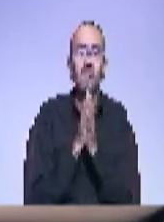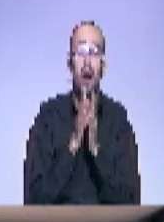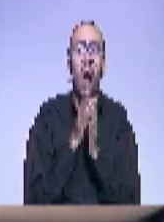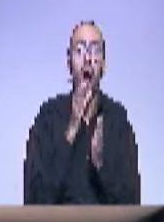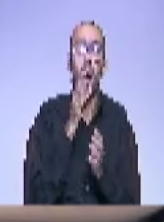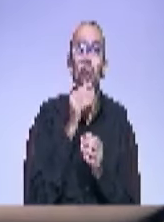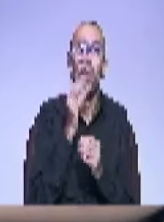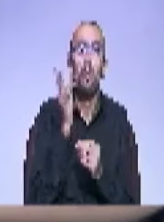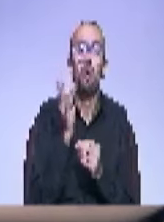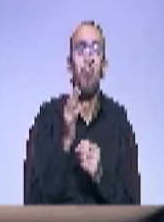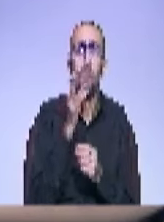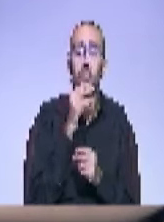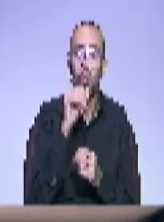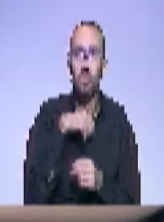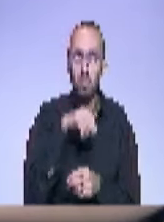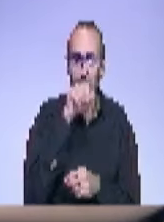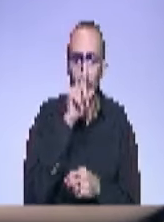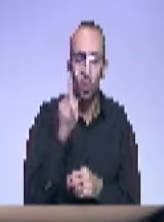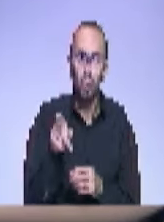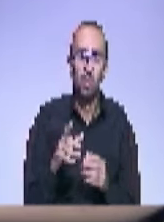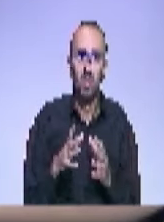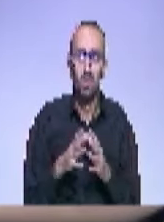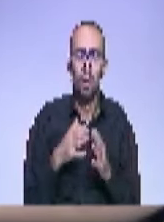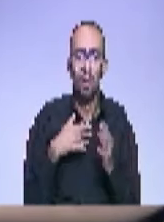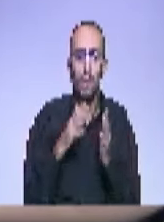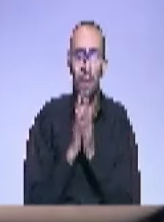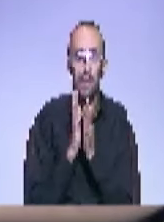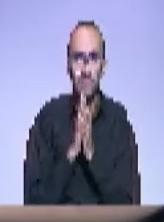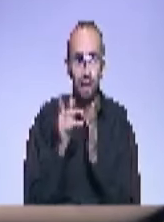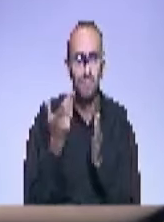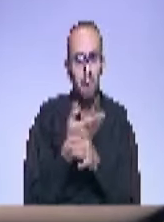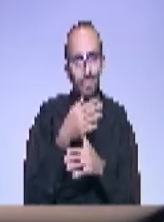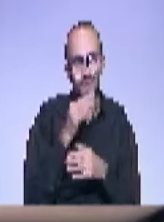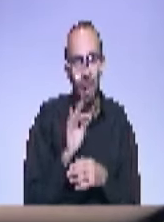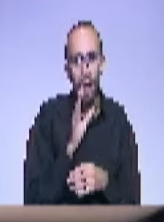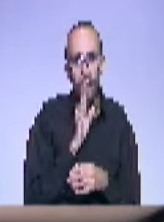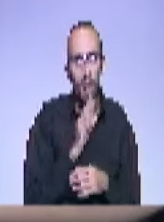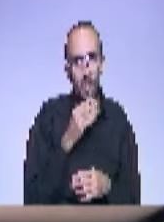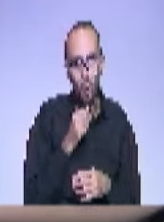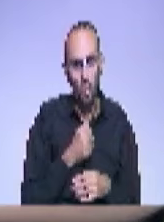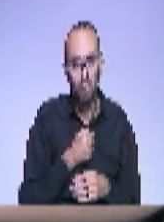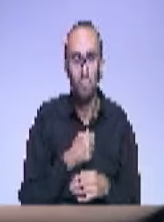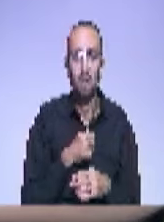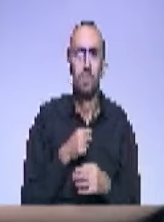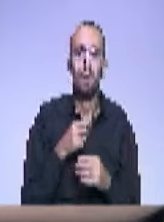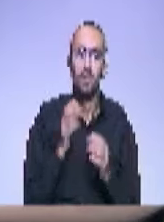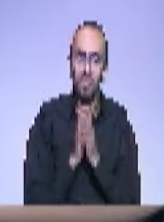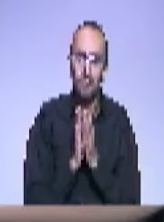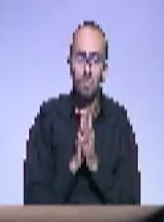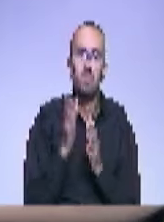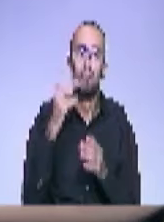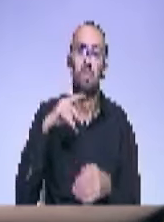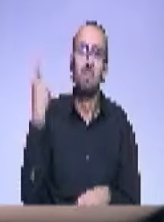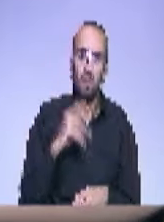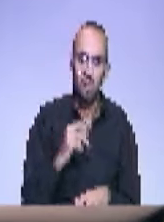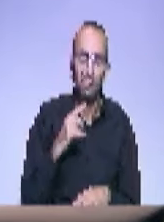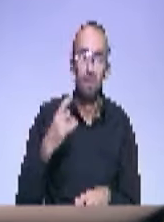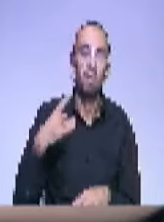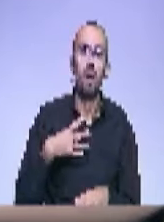انا اسفه، يعني اتاسف له. ان هو بابايا برضو. اتاسفت له، مفيش فايده. بعديها بشويه راح حمايه